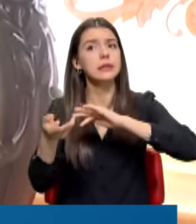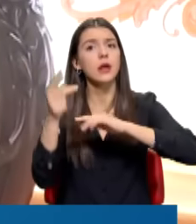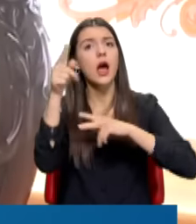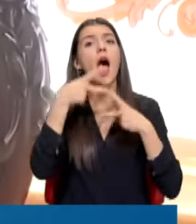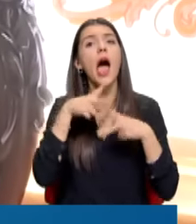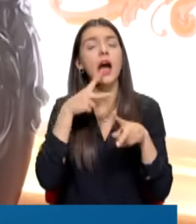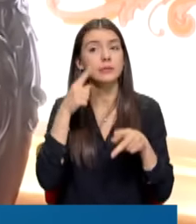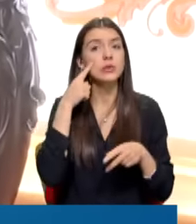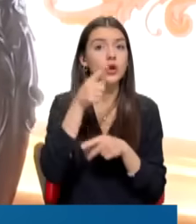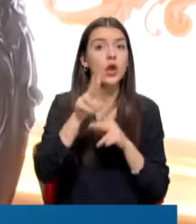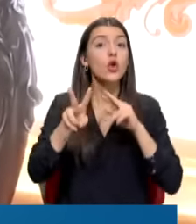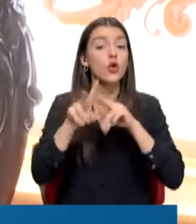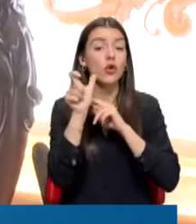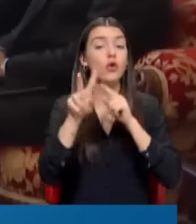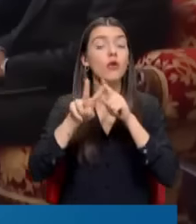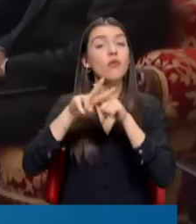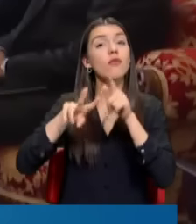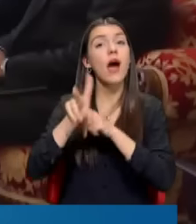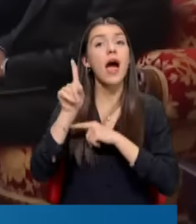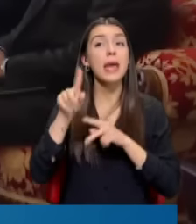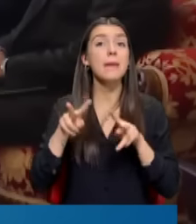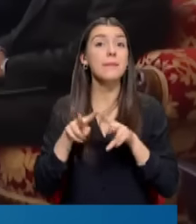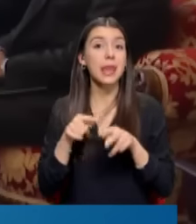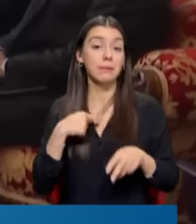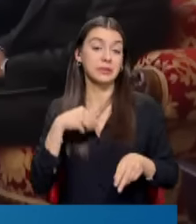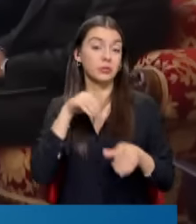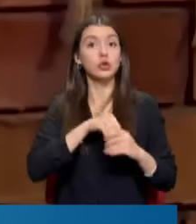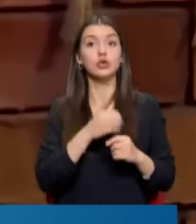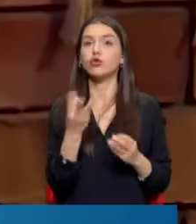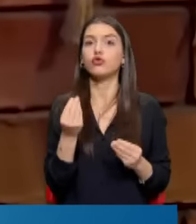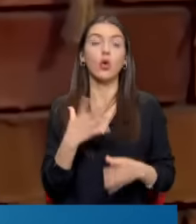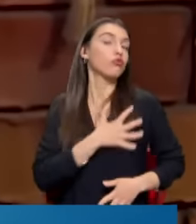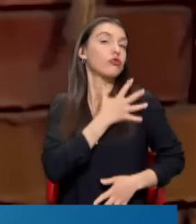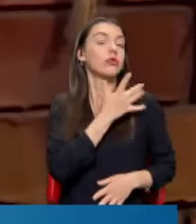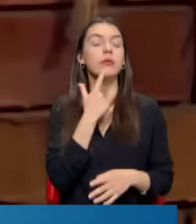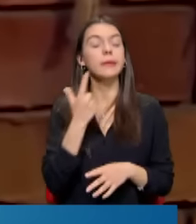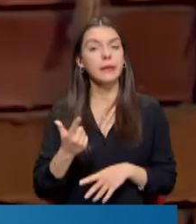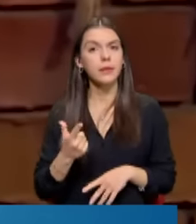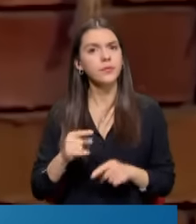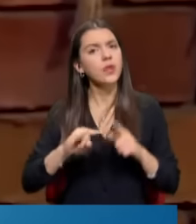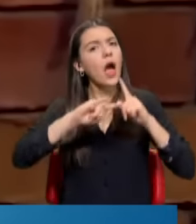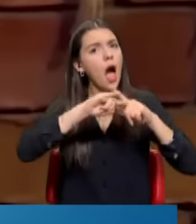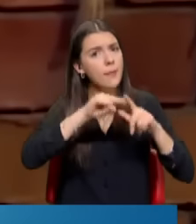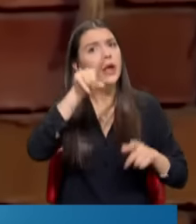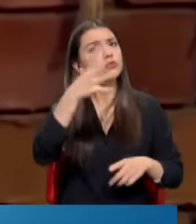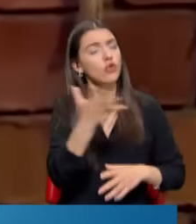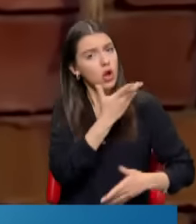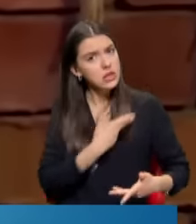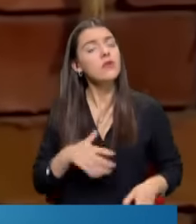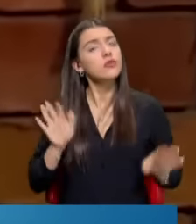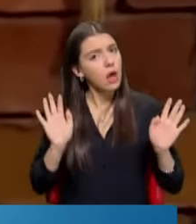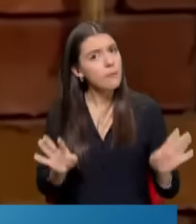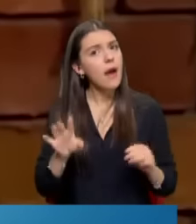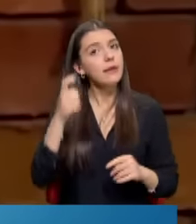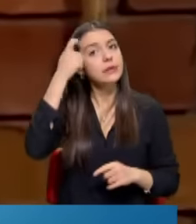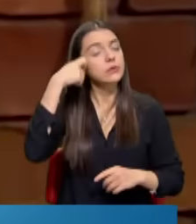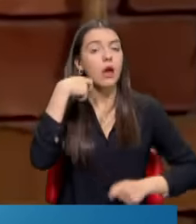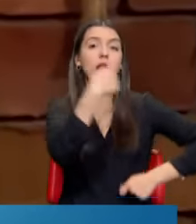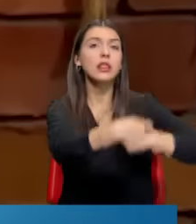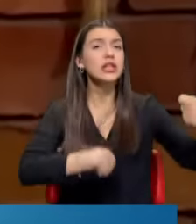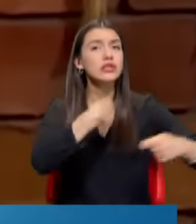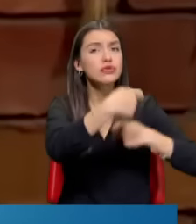açıklamada Kuvayi Milliye benzetmesi bizim için övünç kaynağıdır dedi. Hamas'ı bu kadar seviyorsunuz madem hala İsrail'le